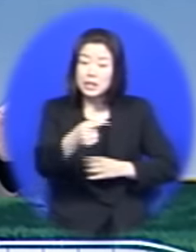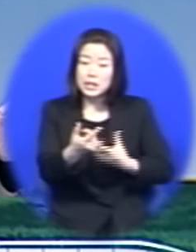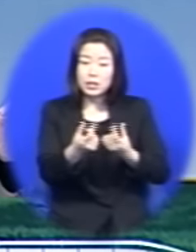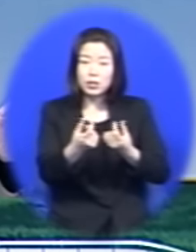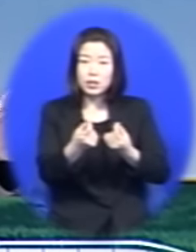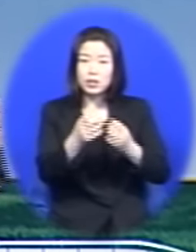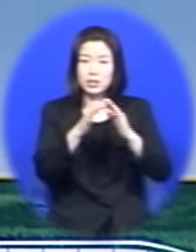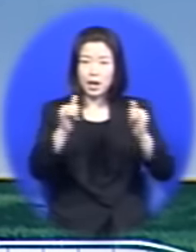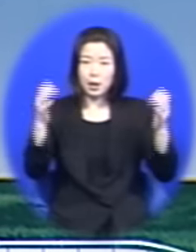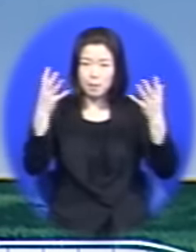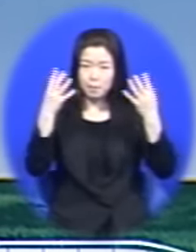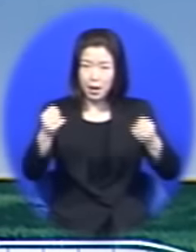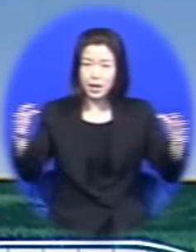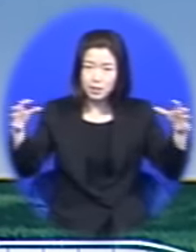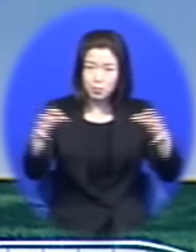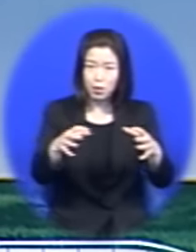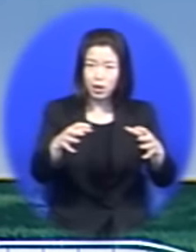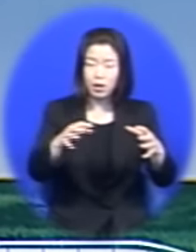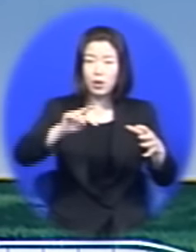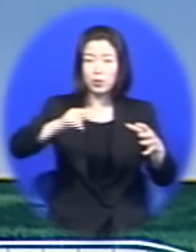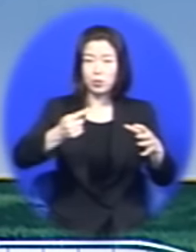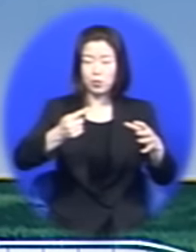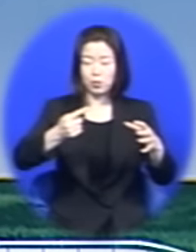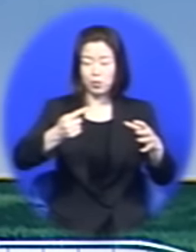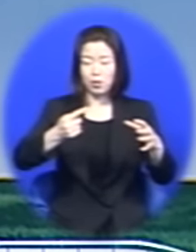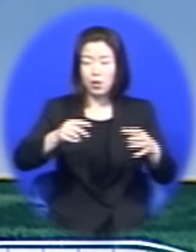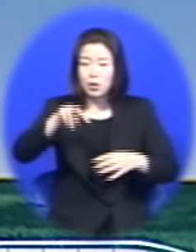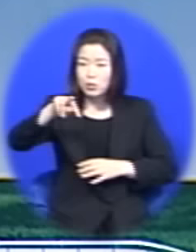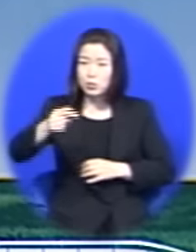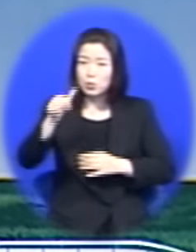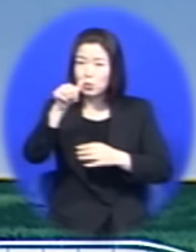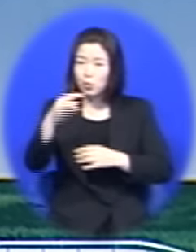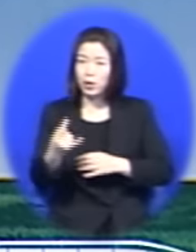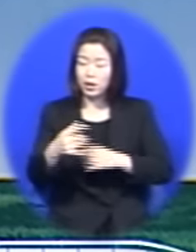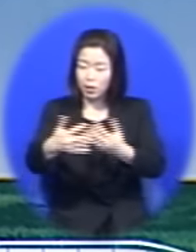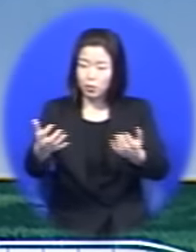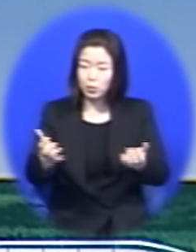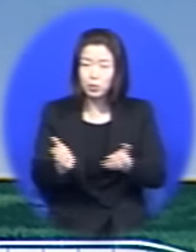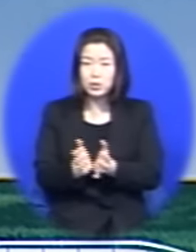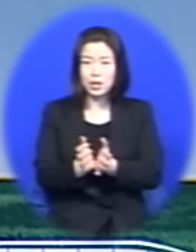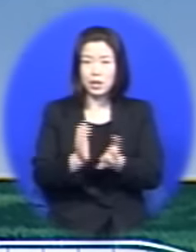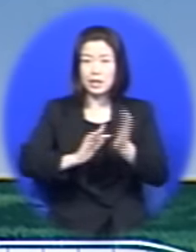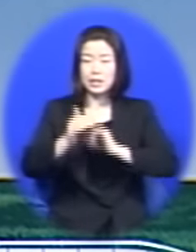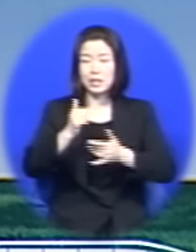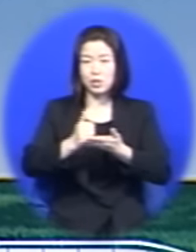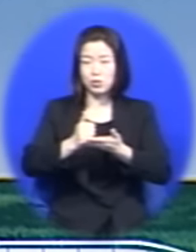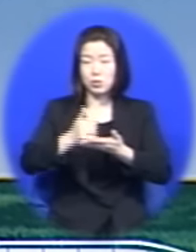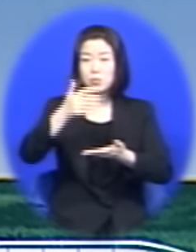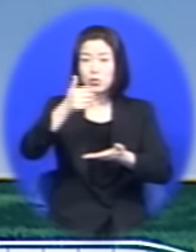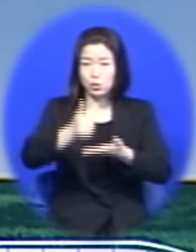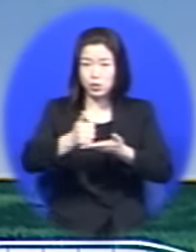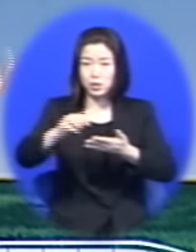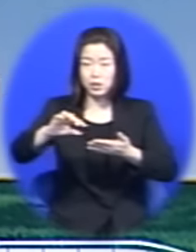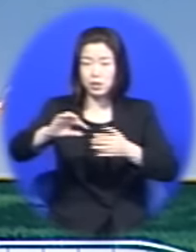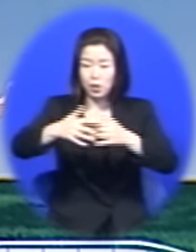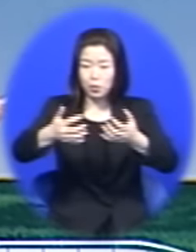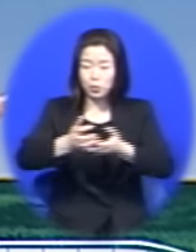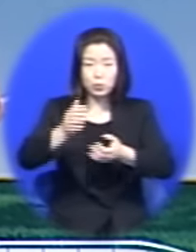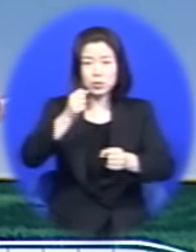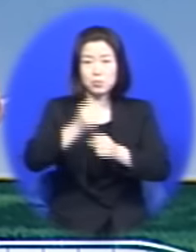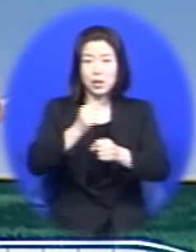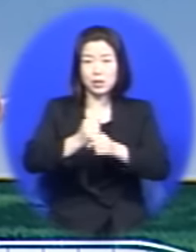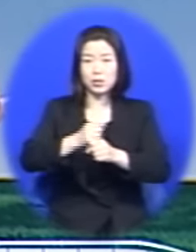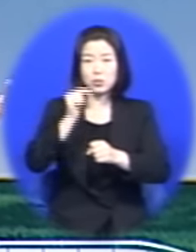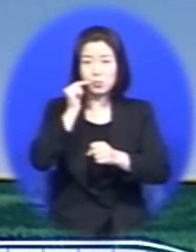모여도 속회 공동체가 정말 예수님 주인이신 공동체가 형성되지